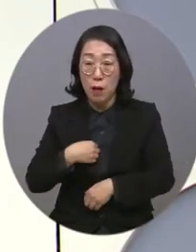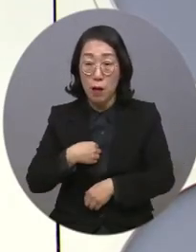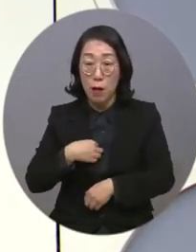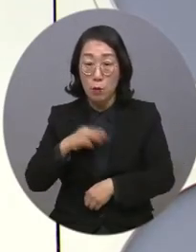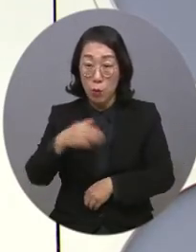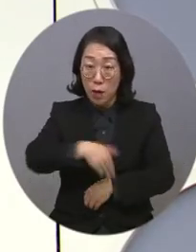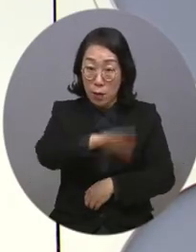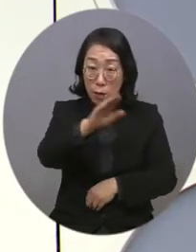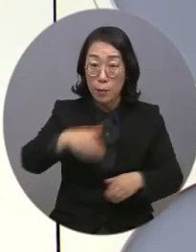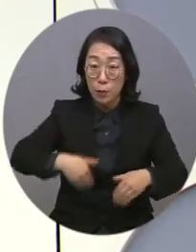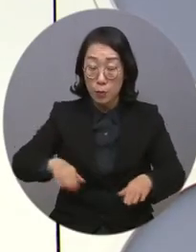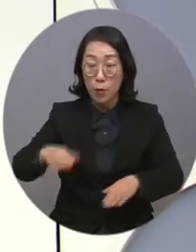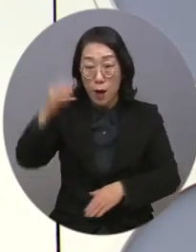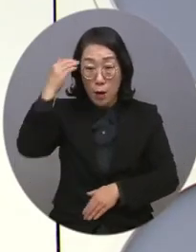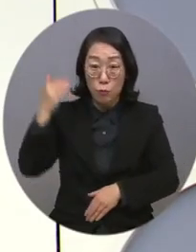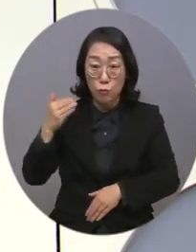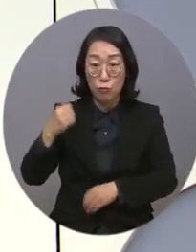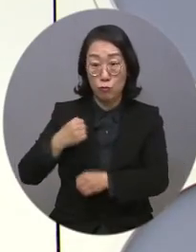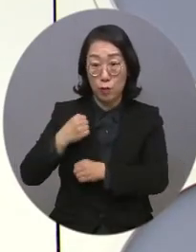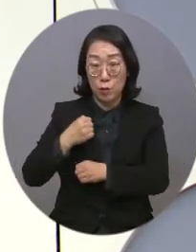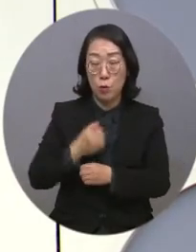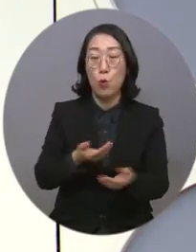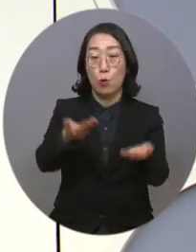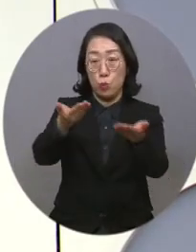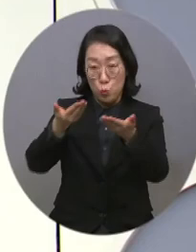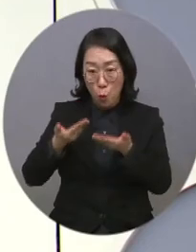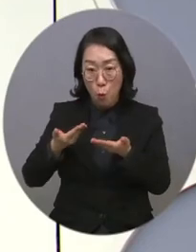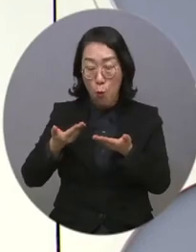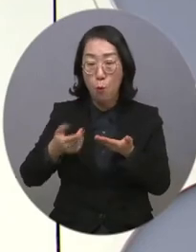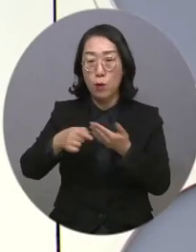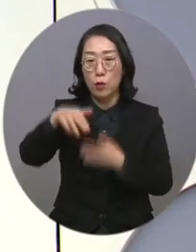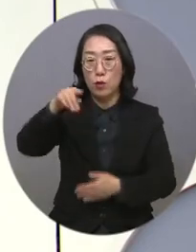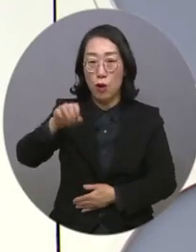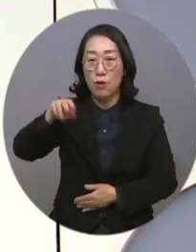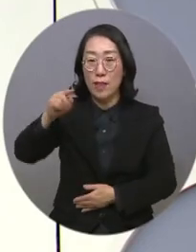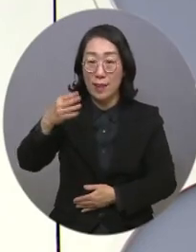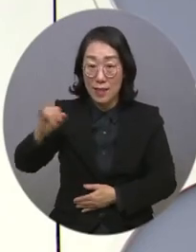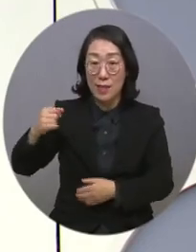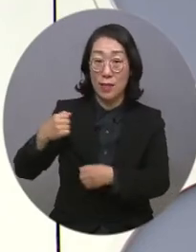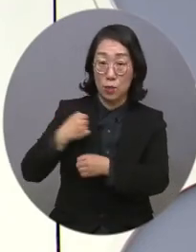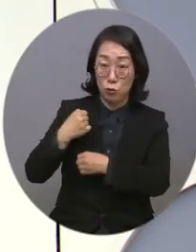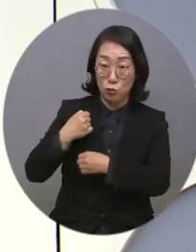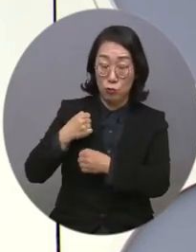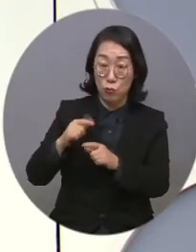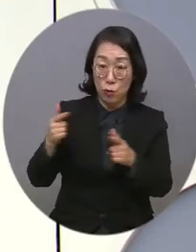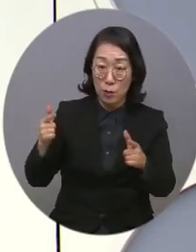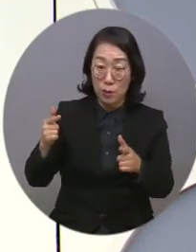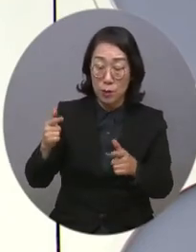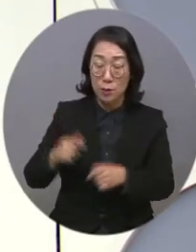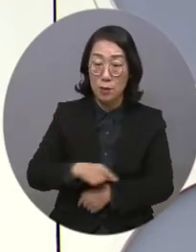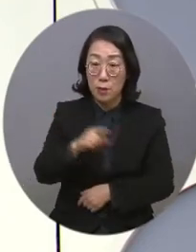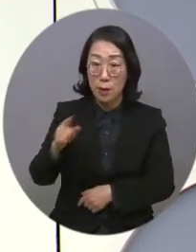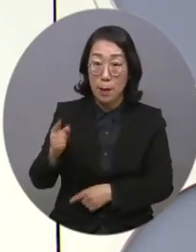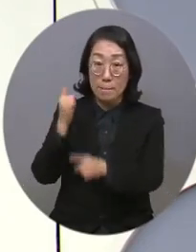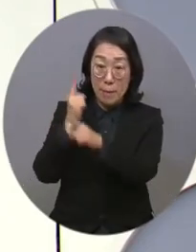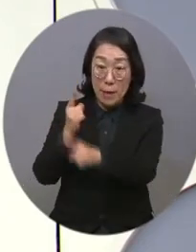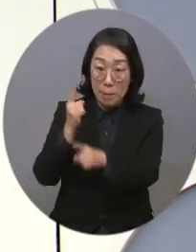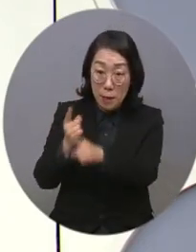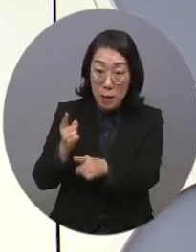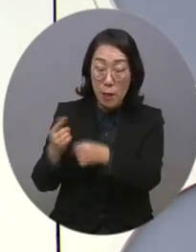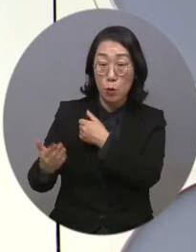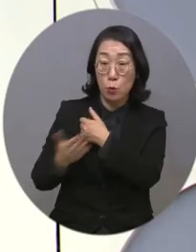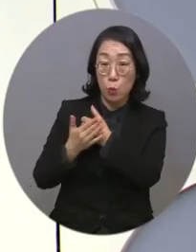우리 독립군을 만나가지고 우리 독립군한테 팔았어요. 청산리 전투, 벼고동 전투 우리가 일반적으로 이긴 게 뭐 체코 무기로 이겼습니다.